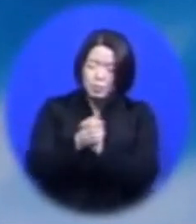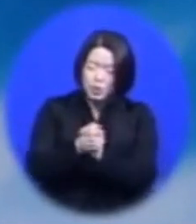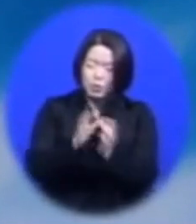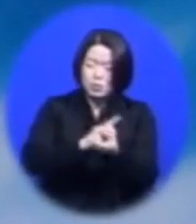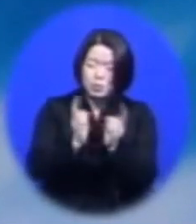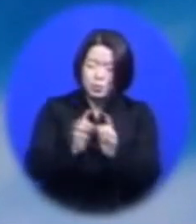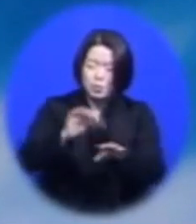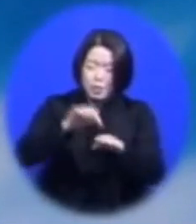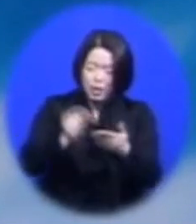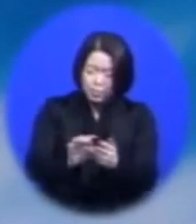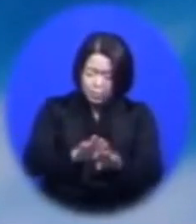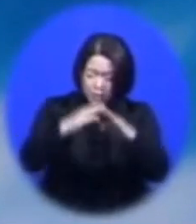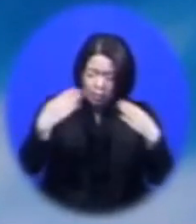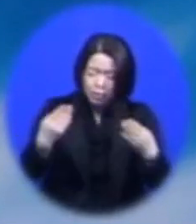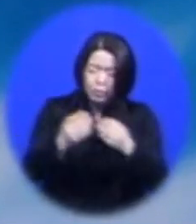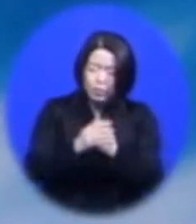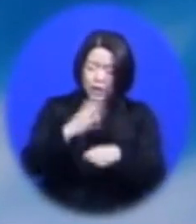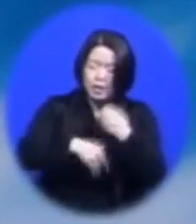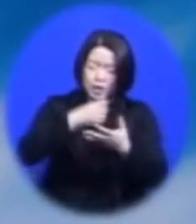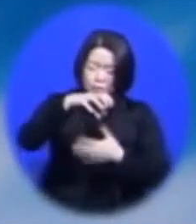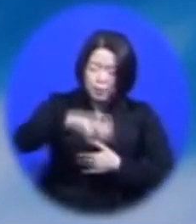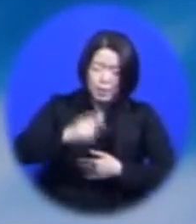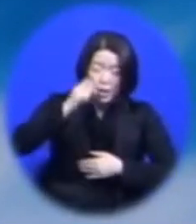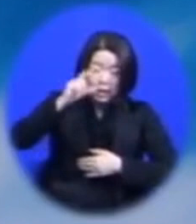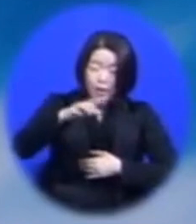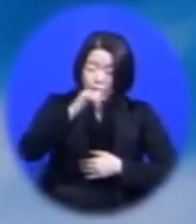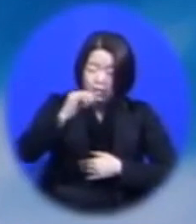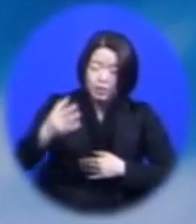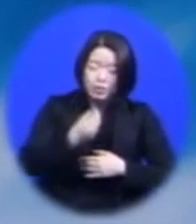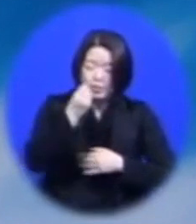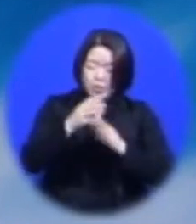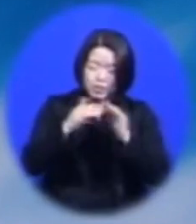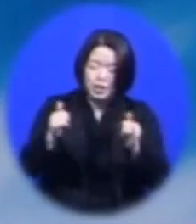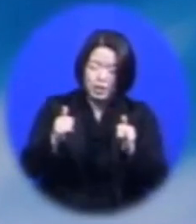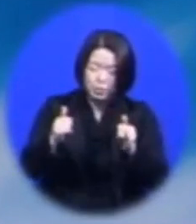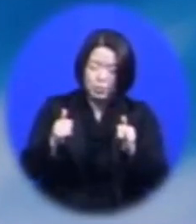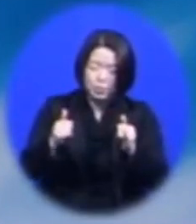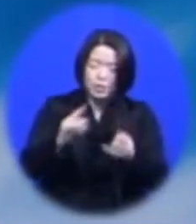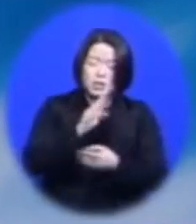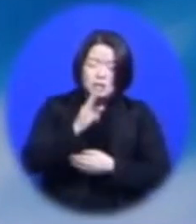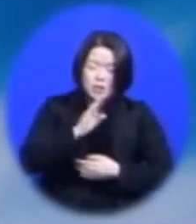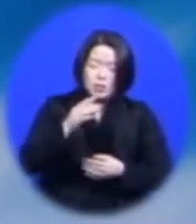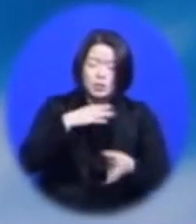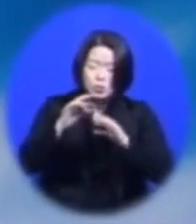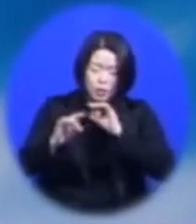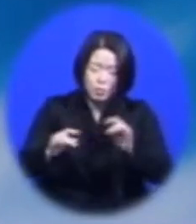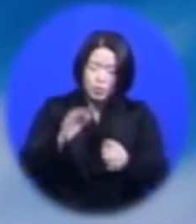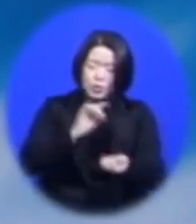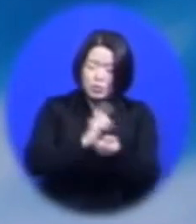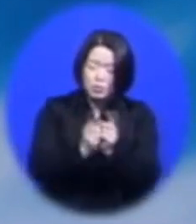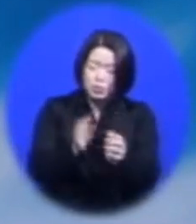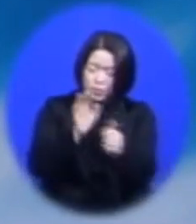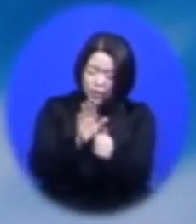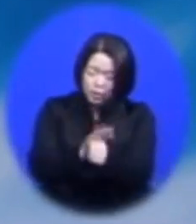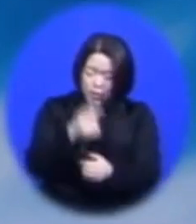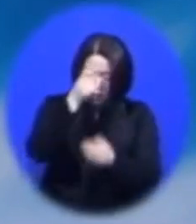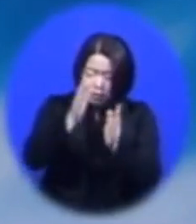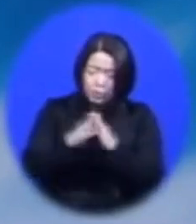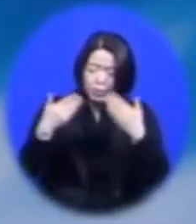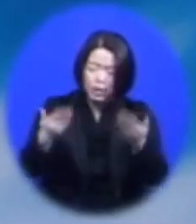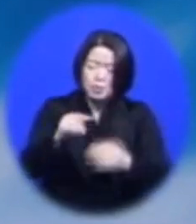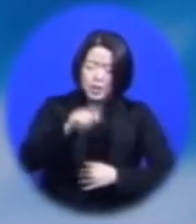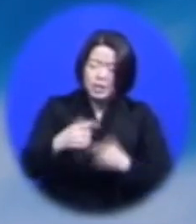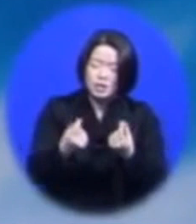마음을 열고 하나님 앞에 깨어있는 성도로 살아가기를 진정으로 서로 갈망하며 서로 도와주며 기도하며